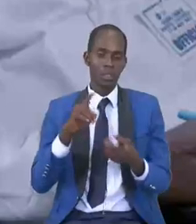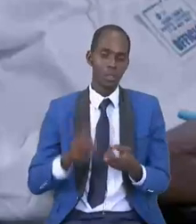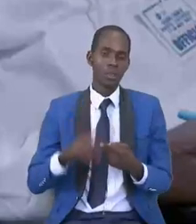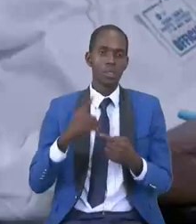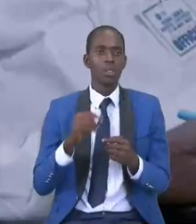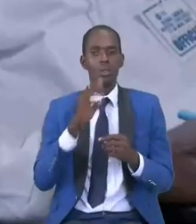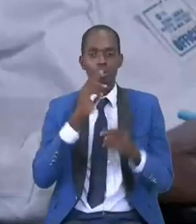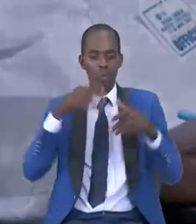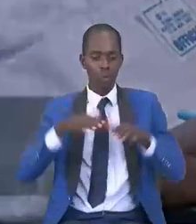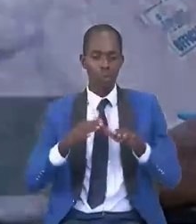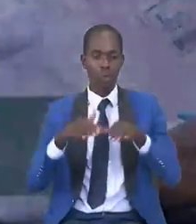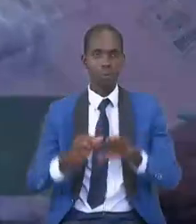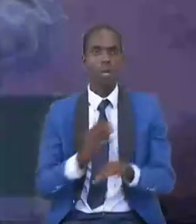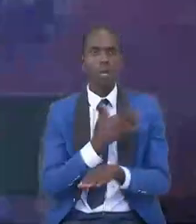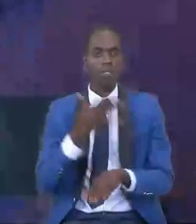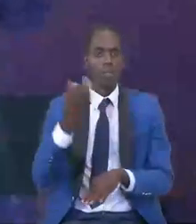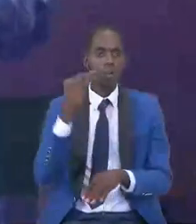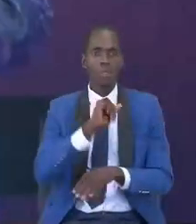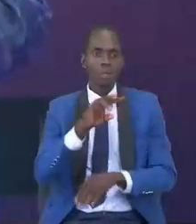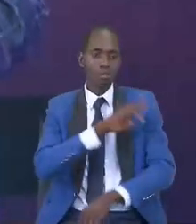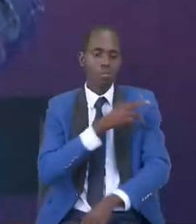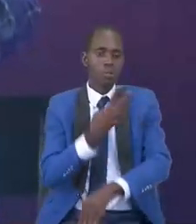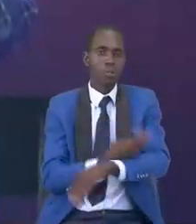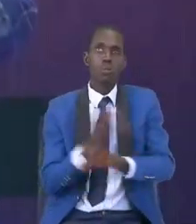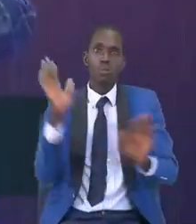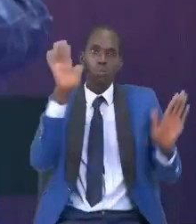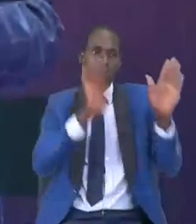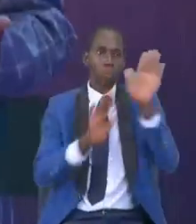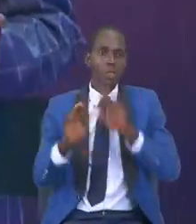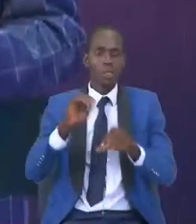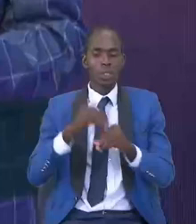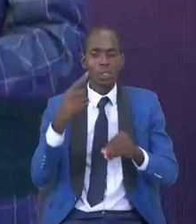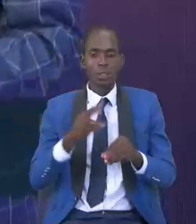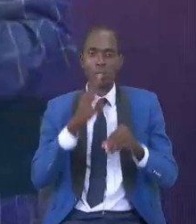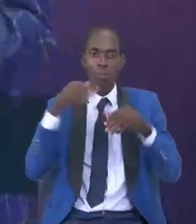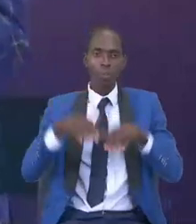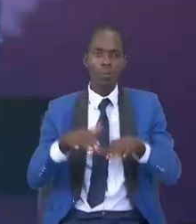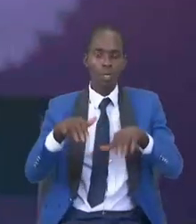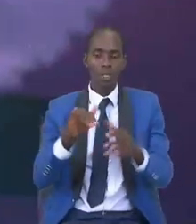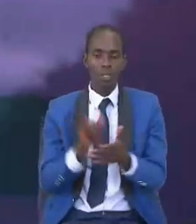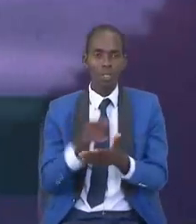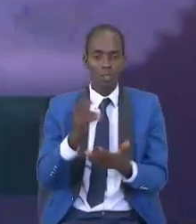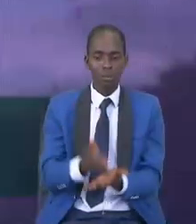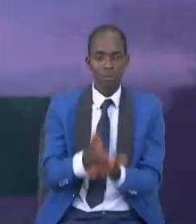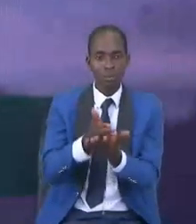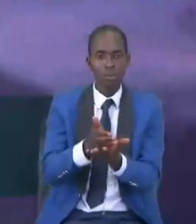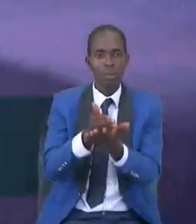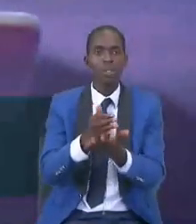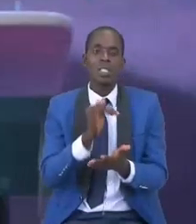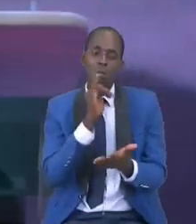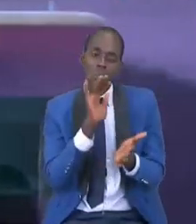un vent impétueux et il se leva sur la mer une grande tempête. Le navire menaçait de